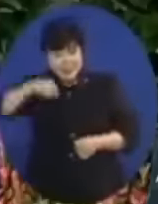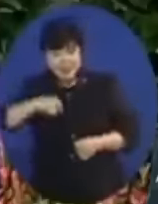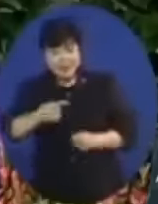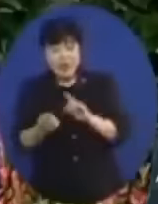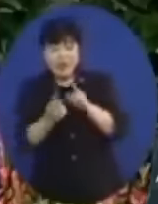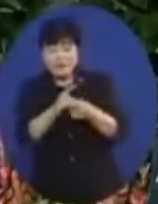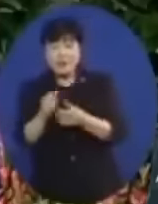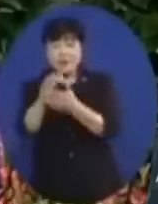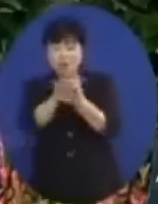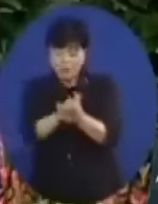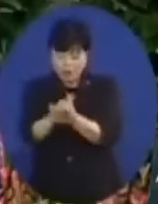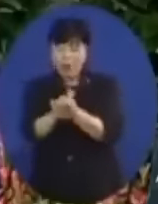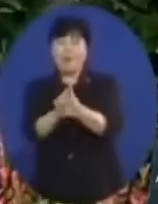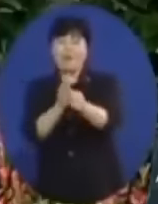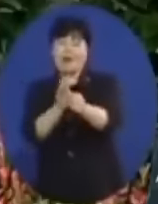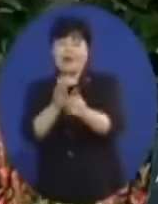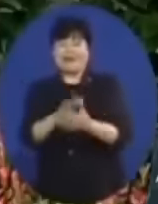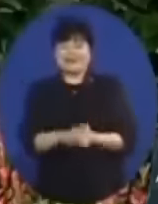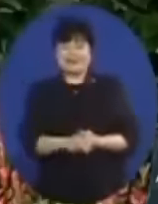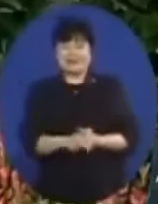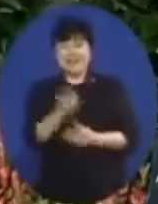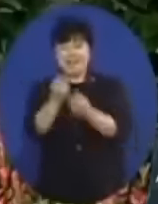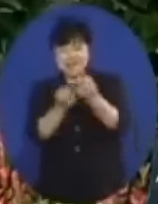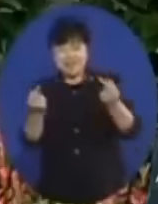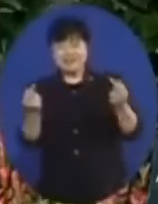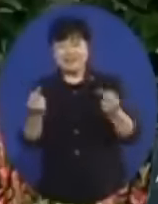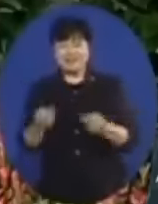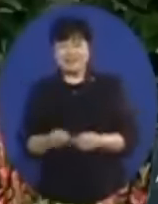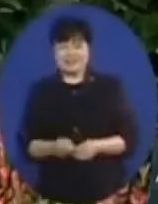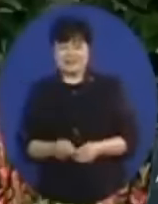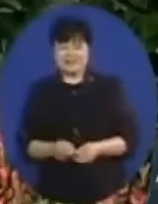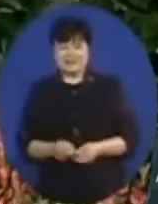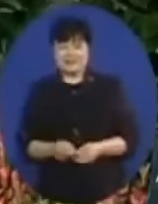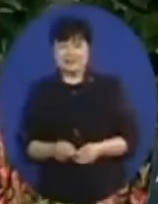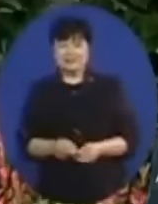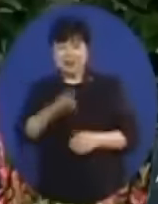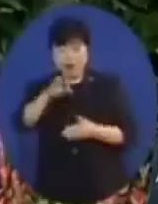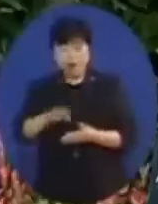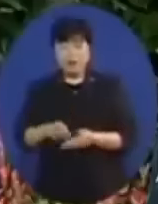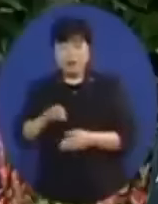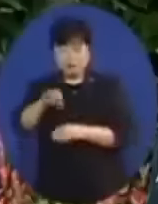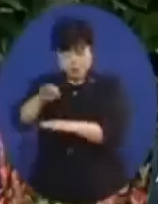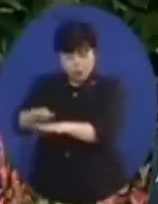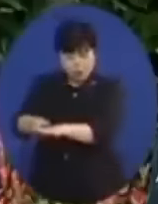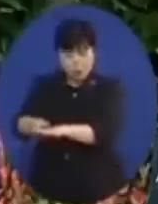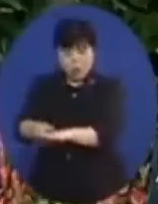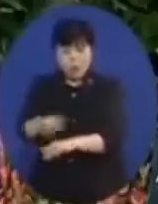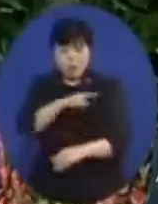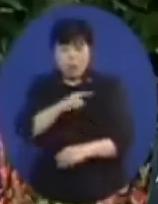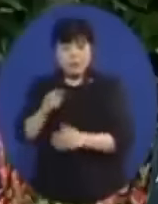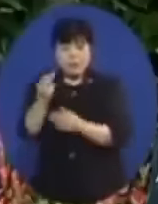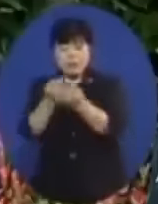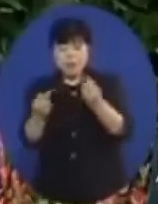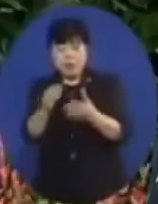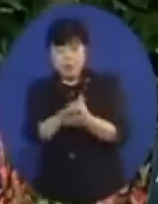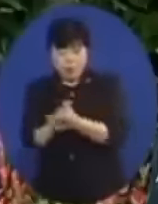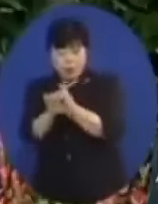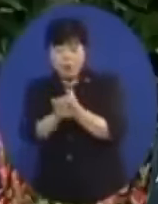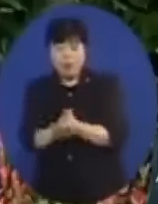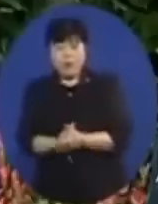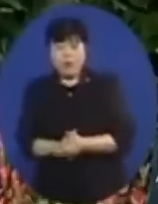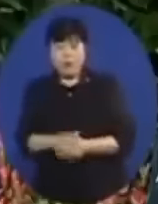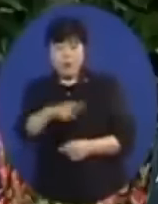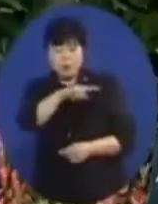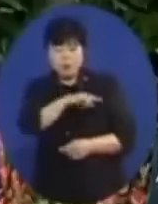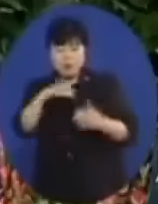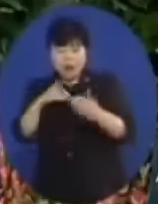너희끼리 화목하라고 말하셨습니다. 형제간에는 예물을 제단의 앞에 두고 먼저 가서 형제와 화목하고 그 후에 와서